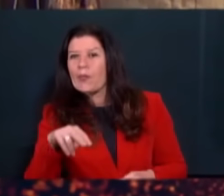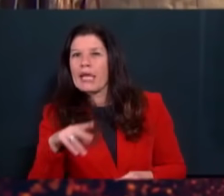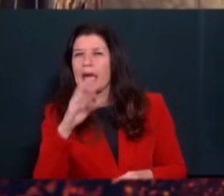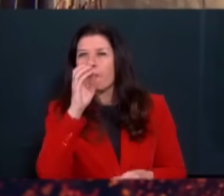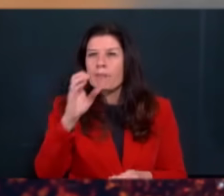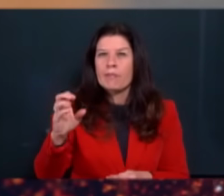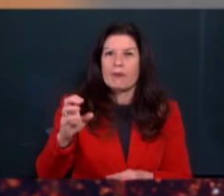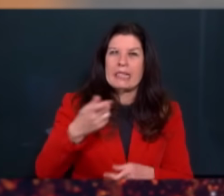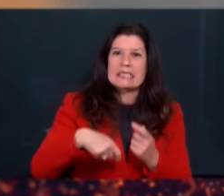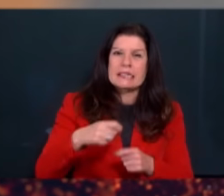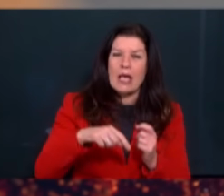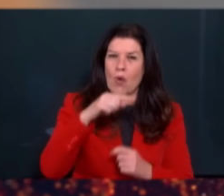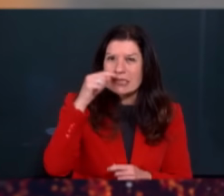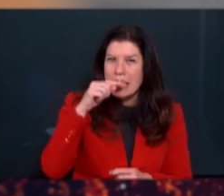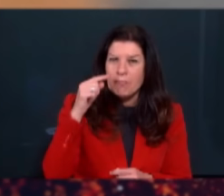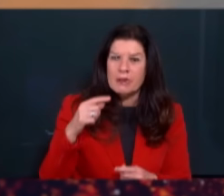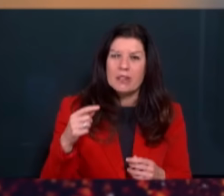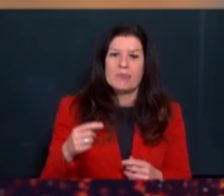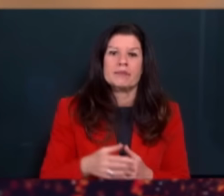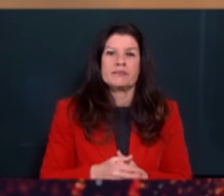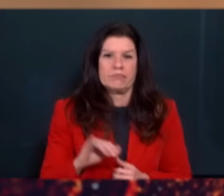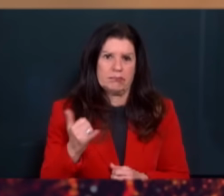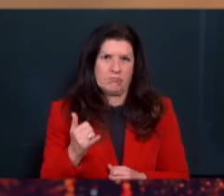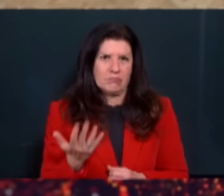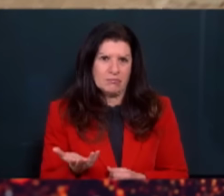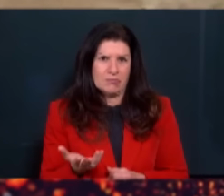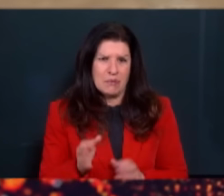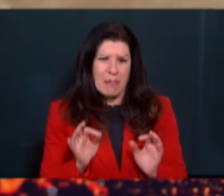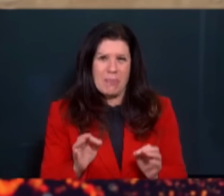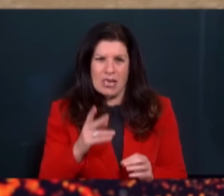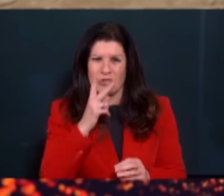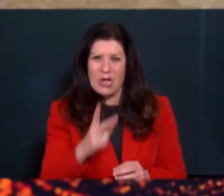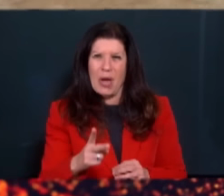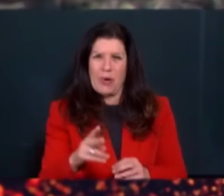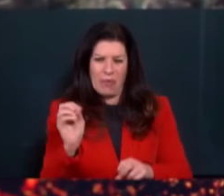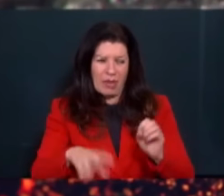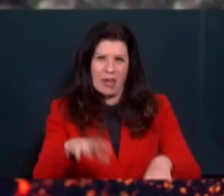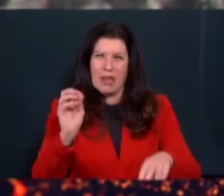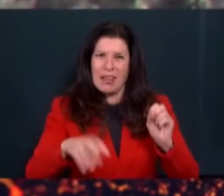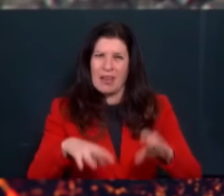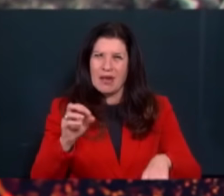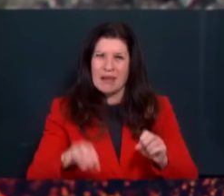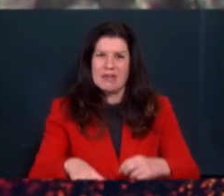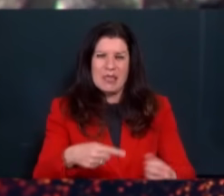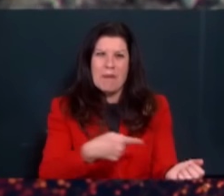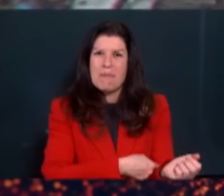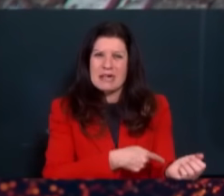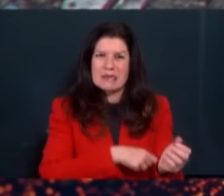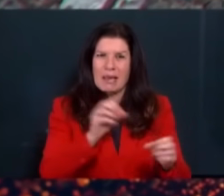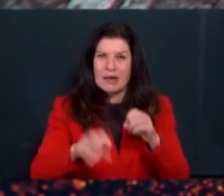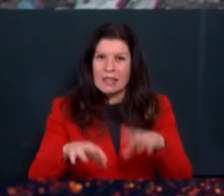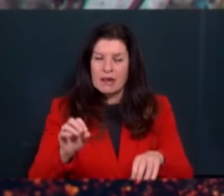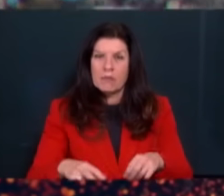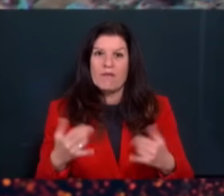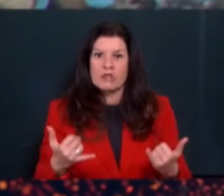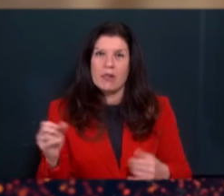מה לא היה פה? זה מקום שהיה עם כפפות, עם ניירות אלומיניום, עם מזרקים. מה שקרה פה